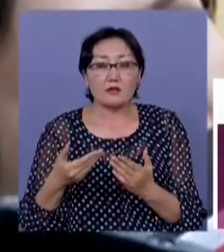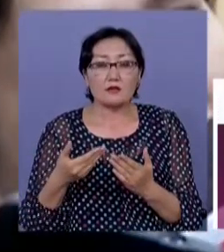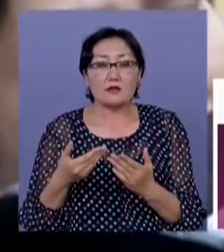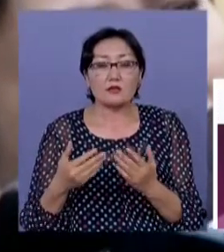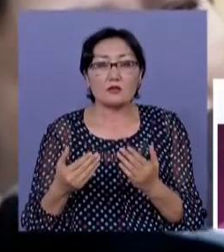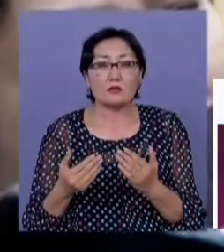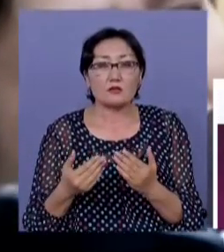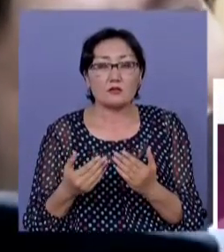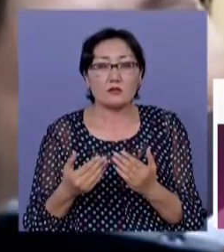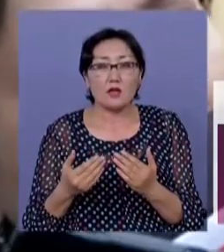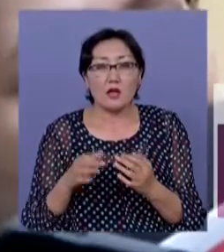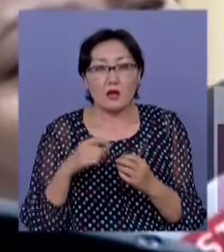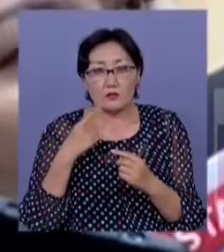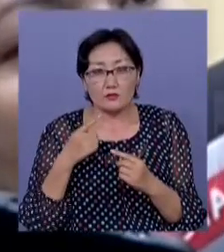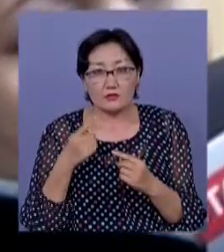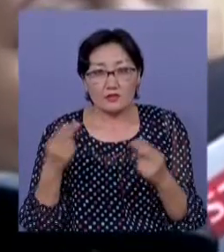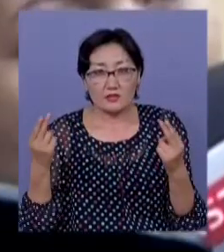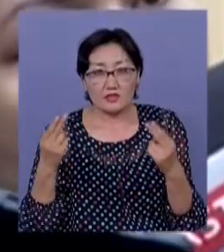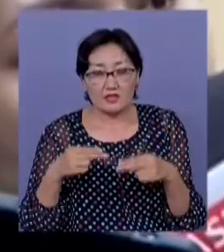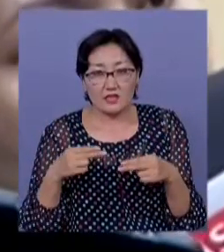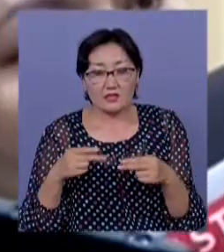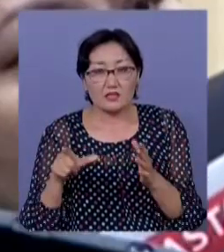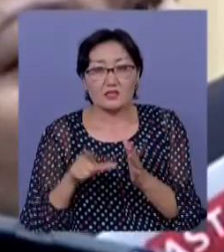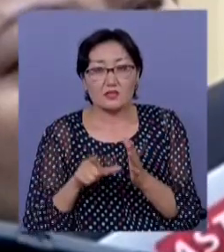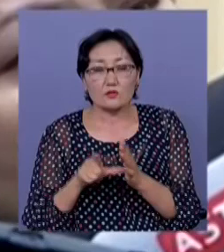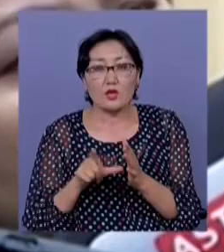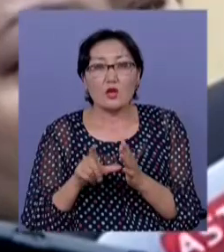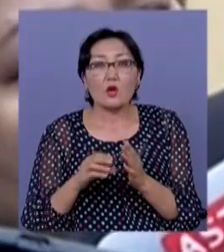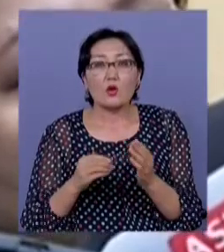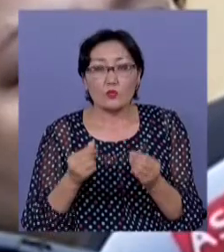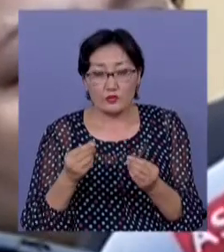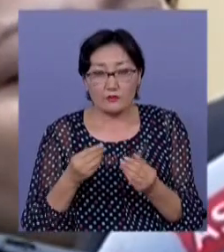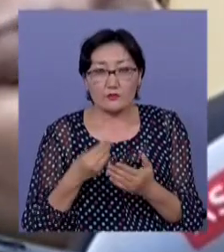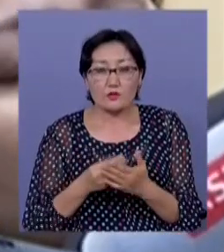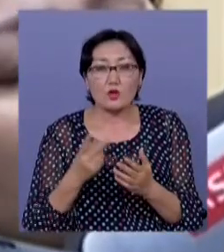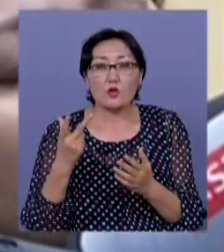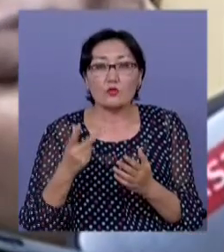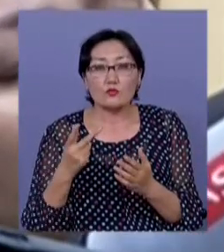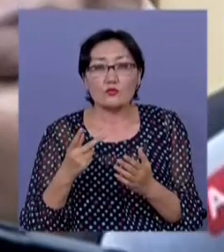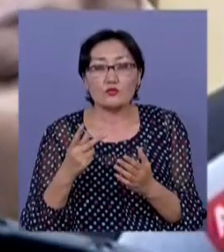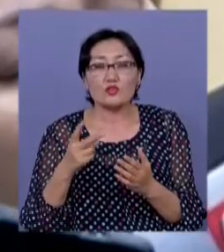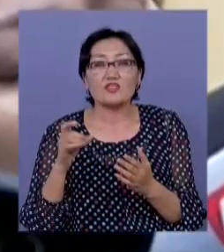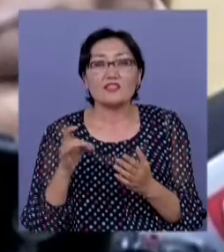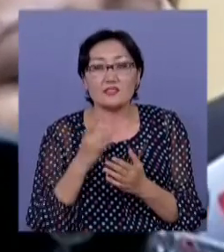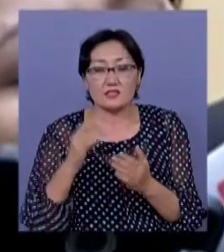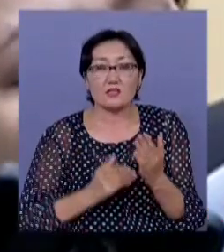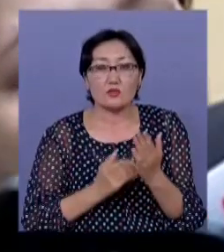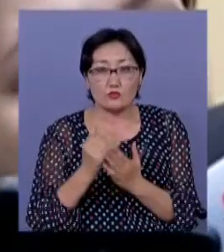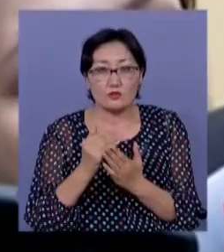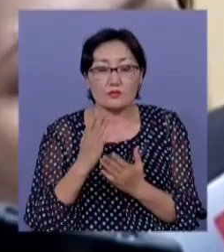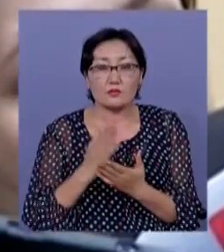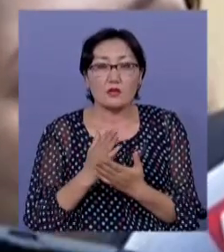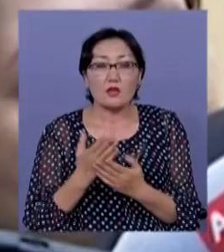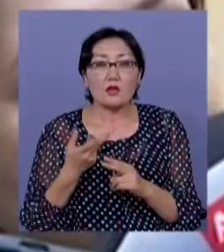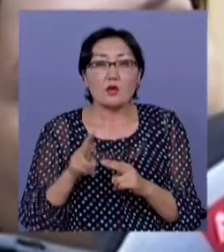біздің жаңағы алынатқан кеден баждары мен салықтардың көлемі 3 есе тез өсіп жатыр. Ол дегеніміз